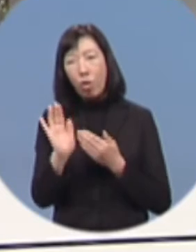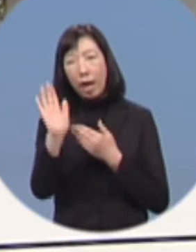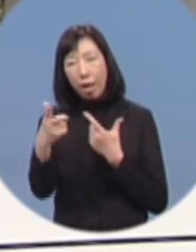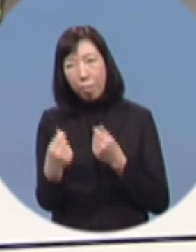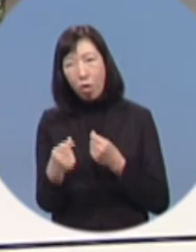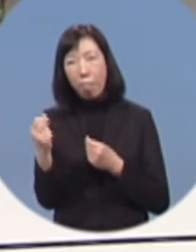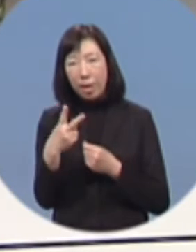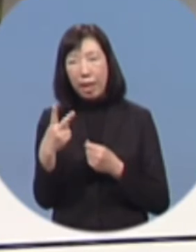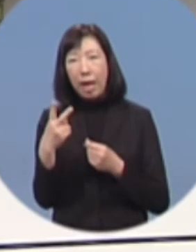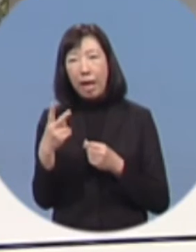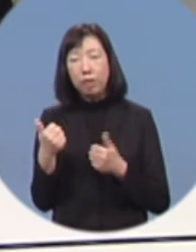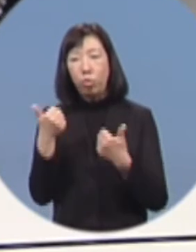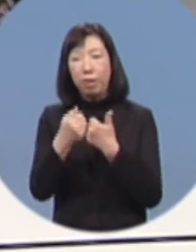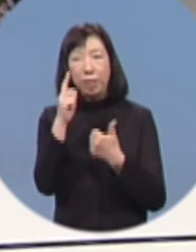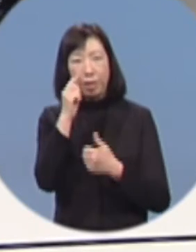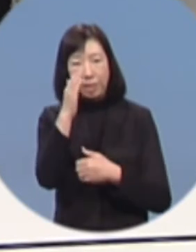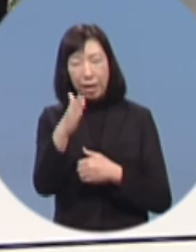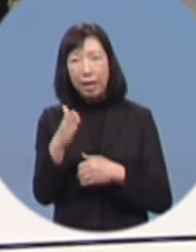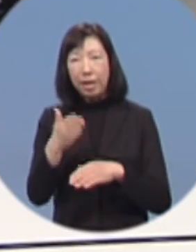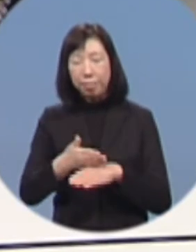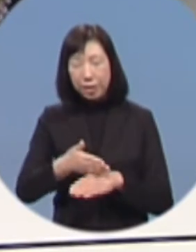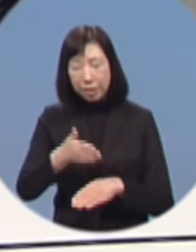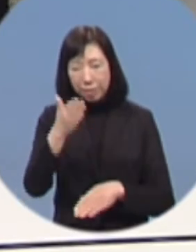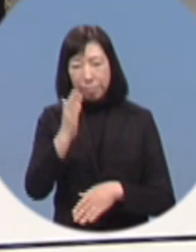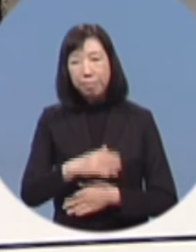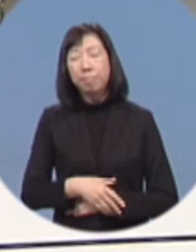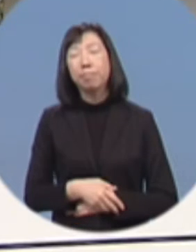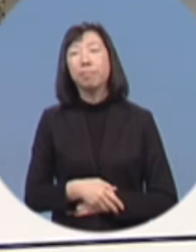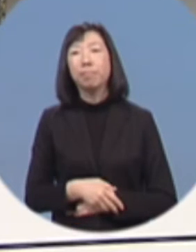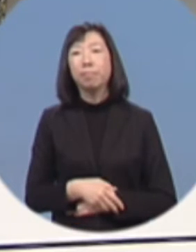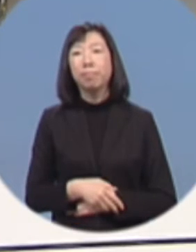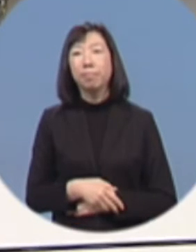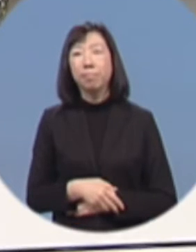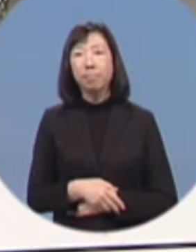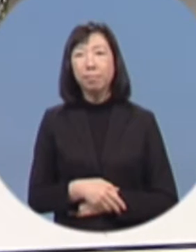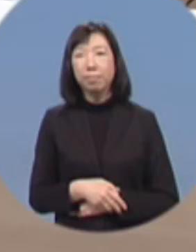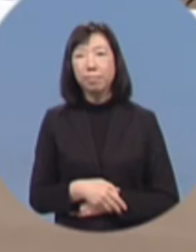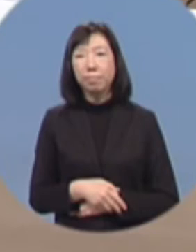もまたあのぜひ挑戦してみてください。 はい、ありがとうございます。